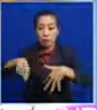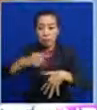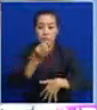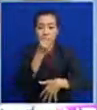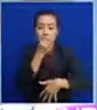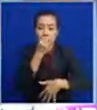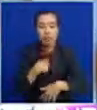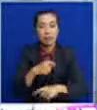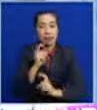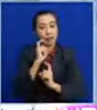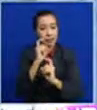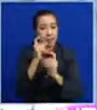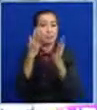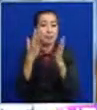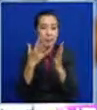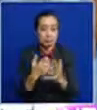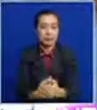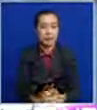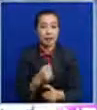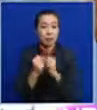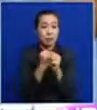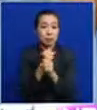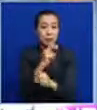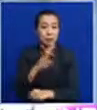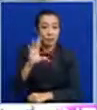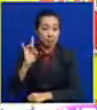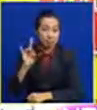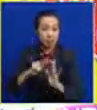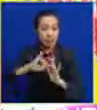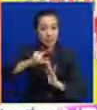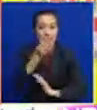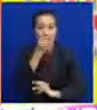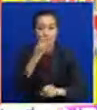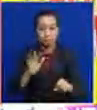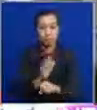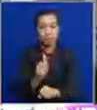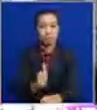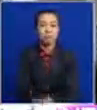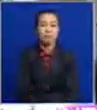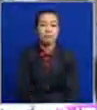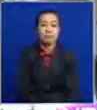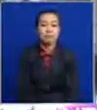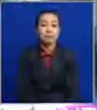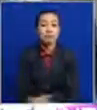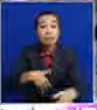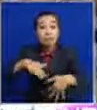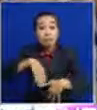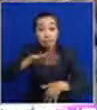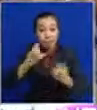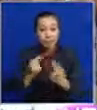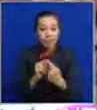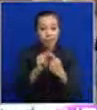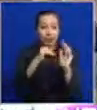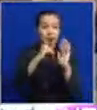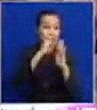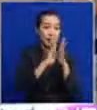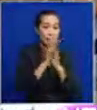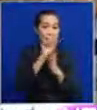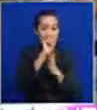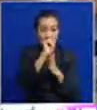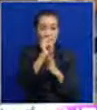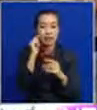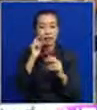อดภัยตลอดช่วงเทศกาลกินเจประจำปี2558นี่นะคะพาคุณผู้ชมขึ้นเหนือไปที่จังหวัดตากกันบ้างนะ